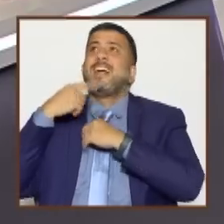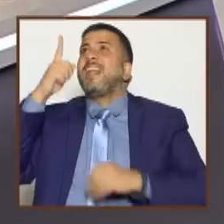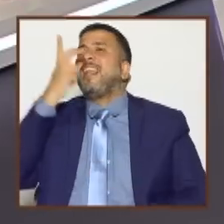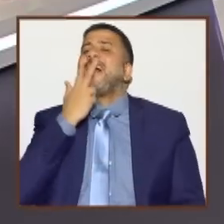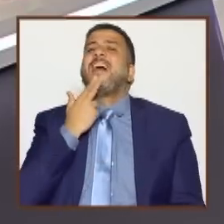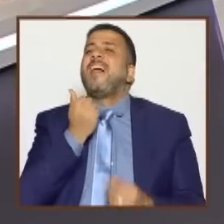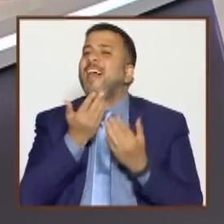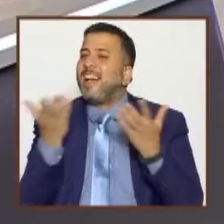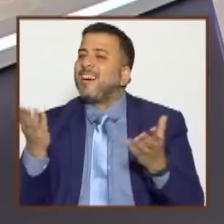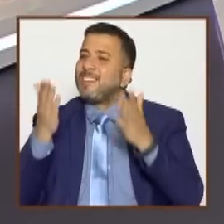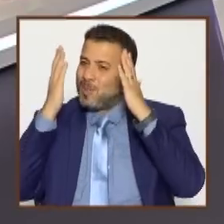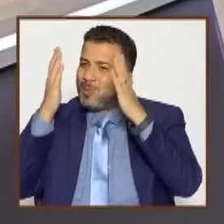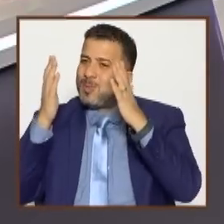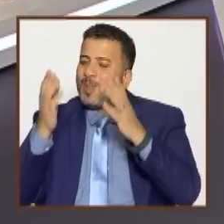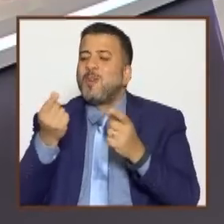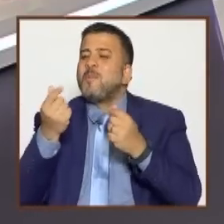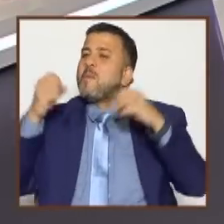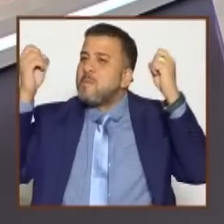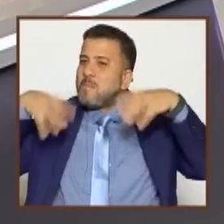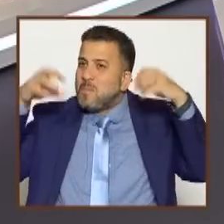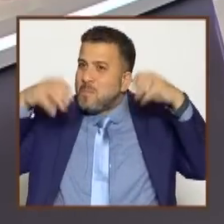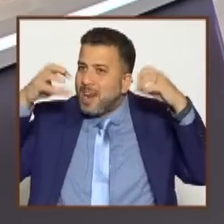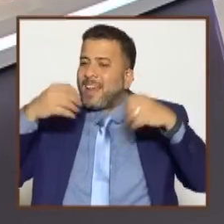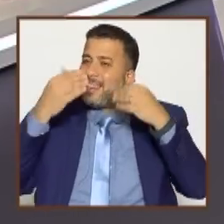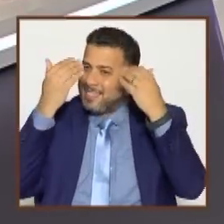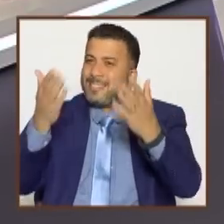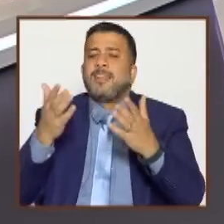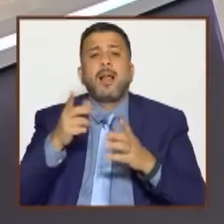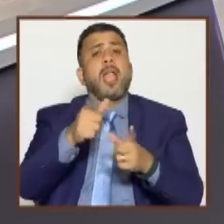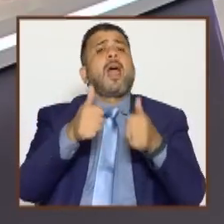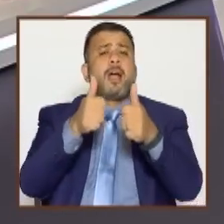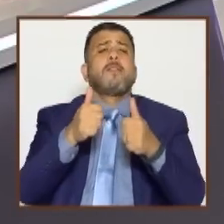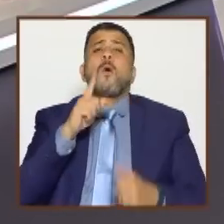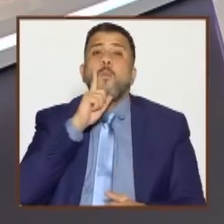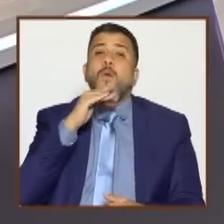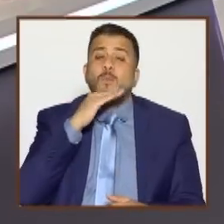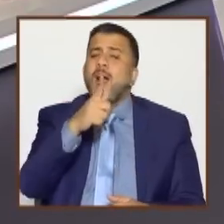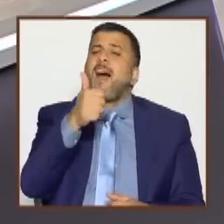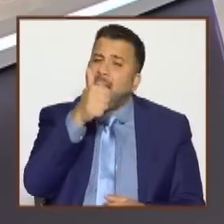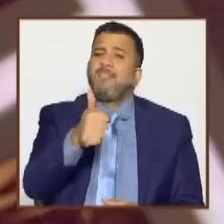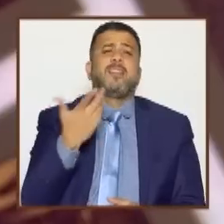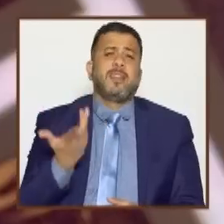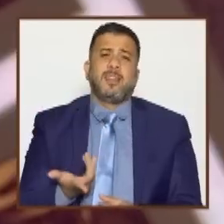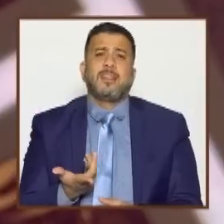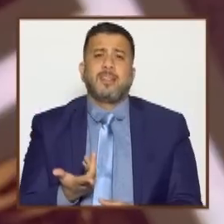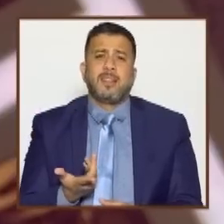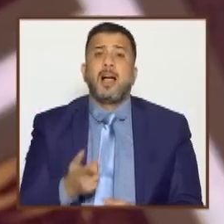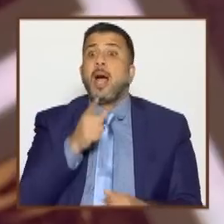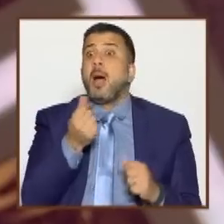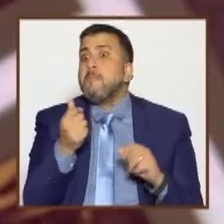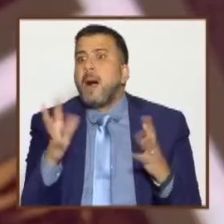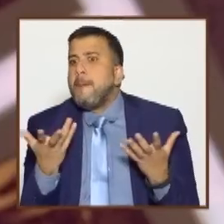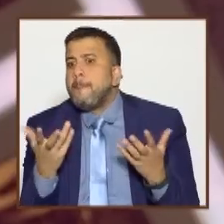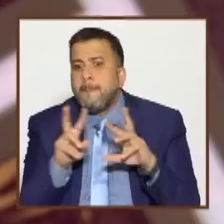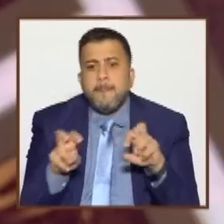فيك، الله يبارك لك في مالك، يبارك لك في عمرك، هذا أفضل، لأن أعتقد بأن هذا من الفضول، هذا